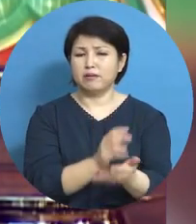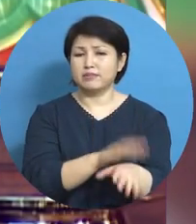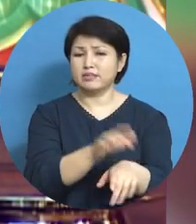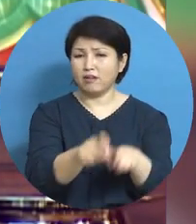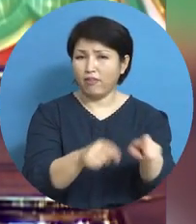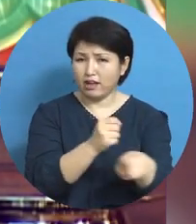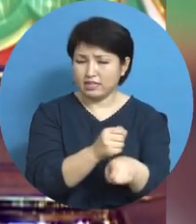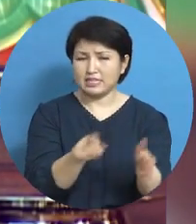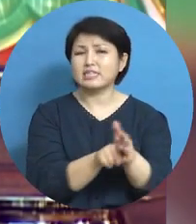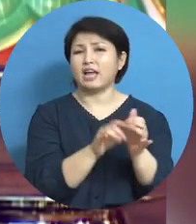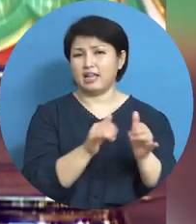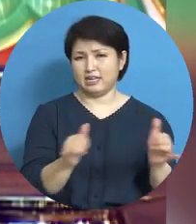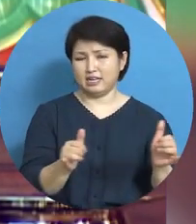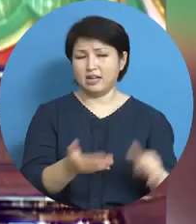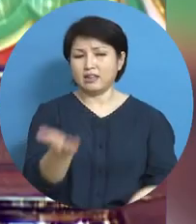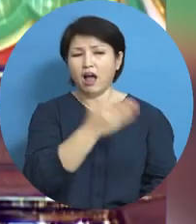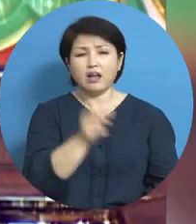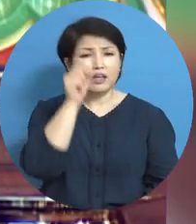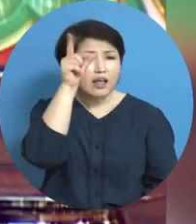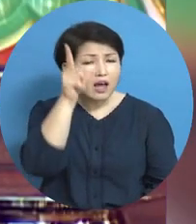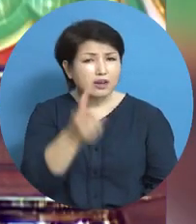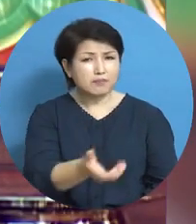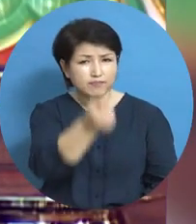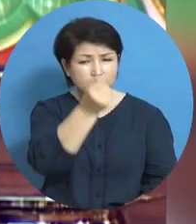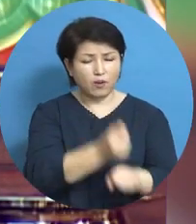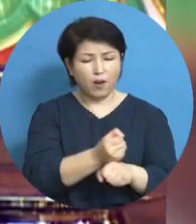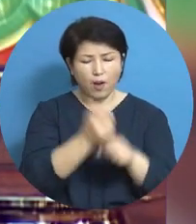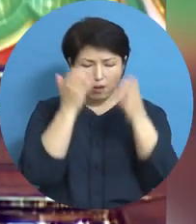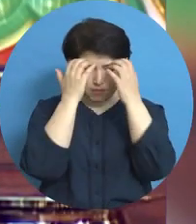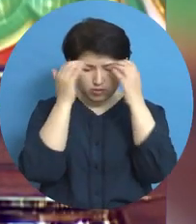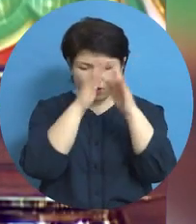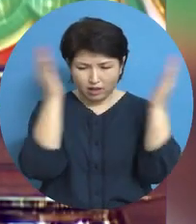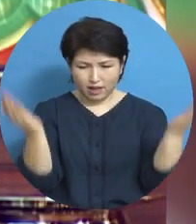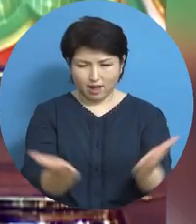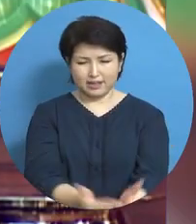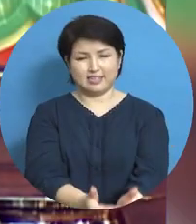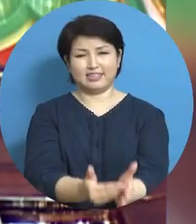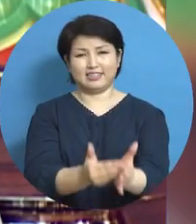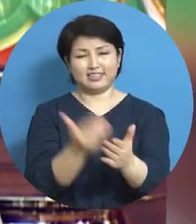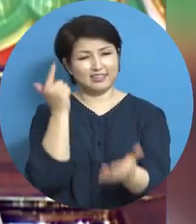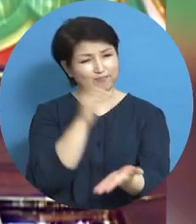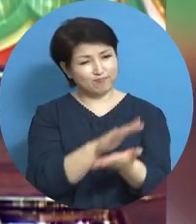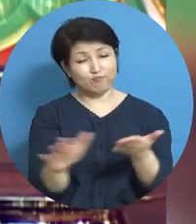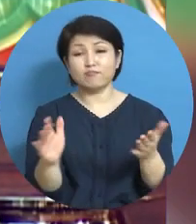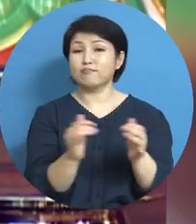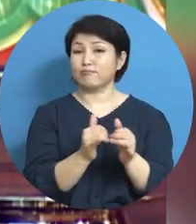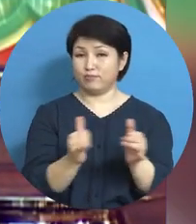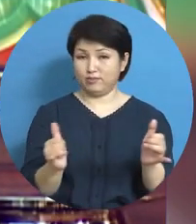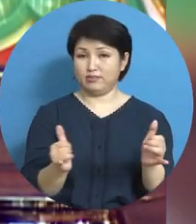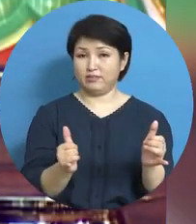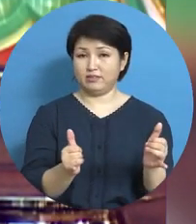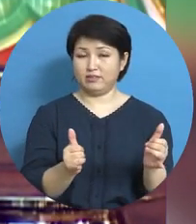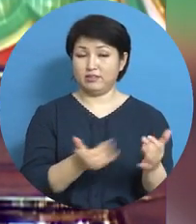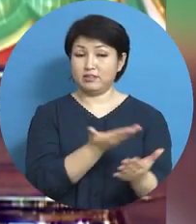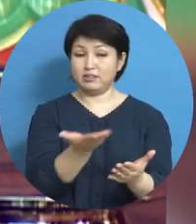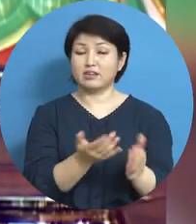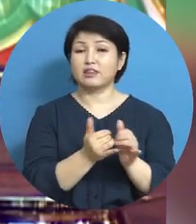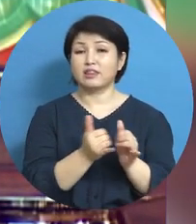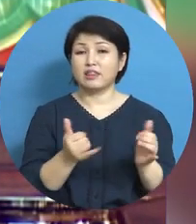이런 분들은 다 깨달음을 얻어서 번뇌가 다한 분들 이런 분들을 우리가